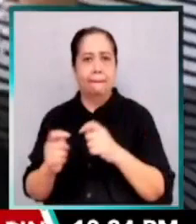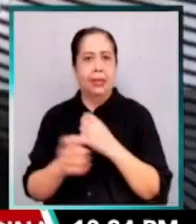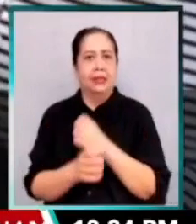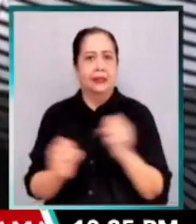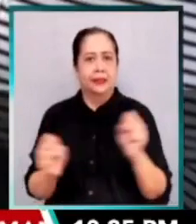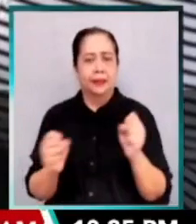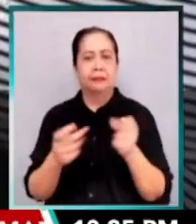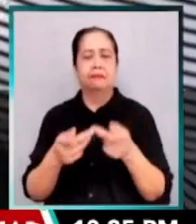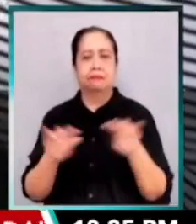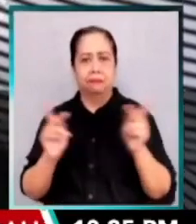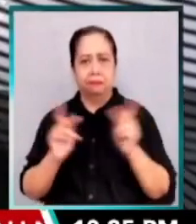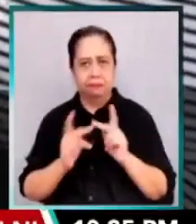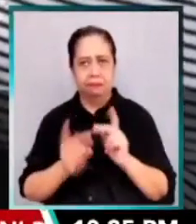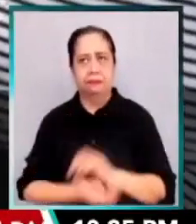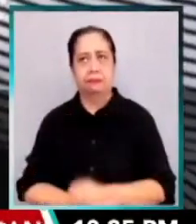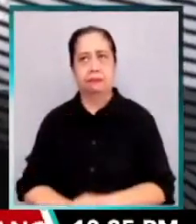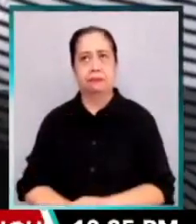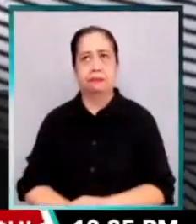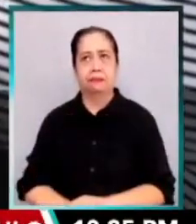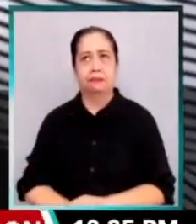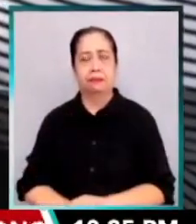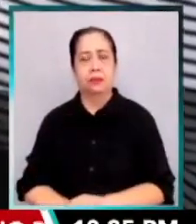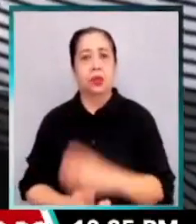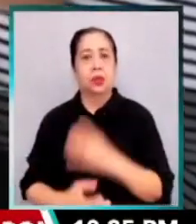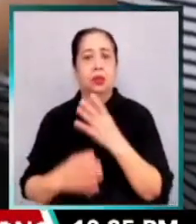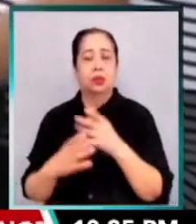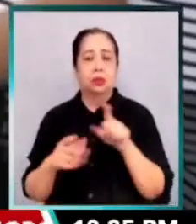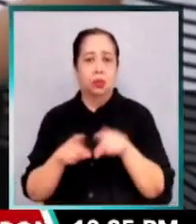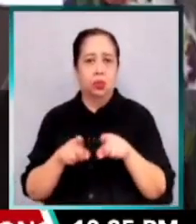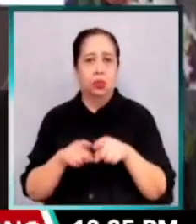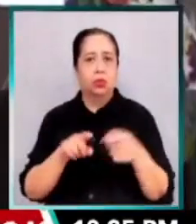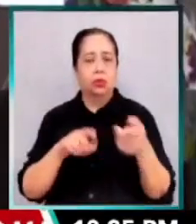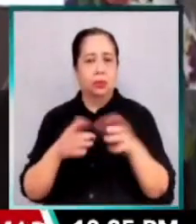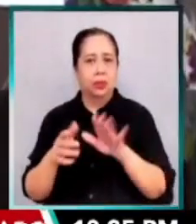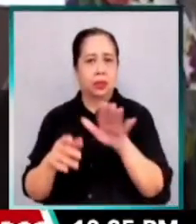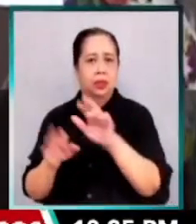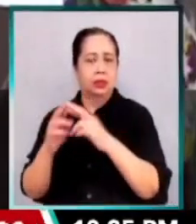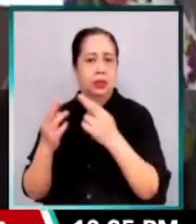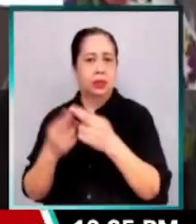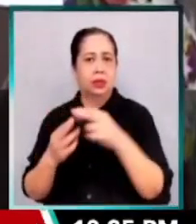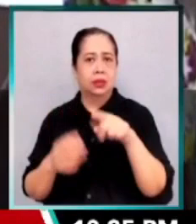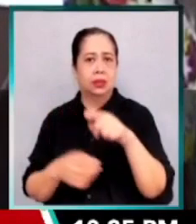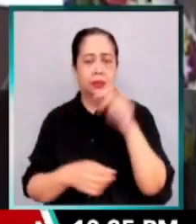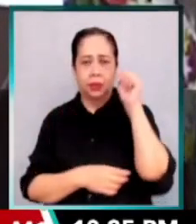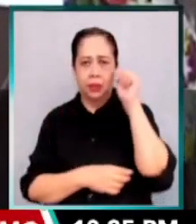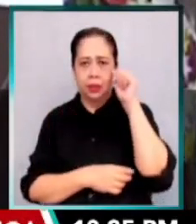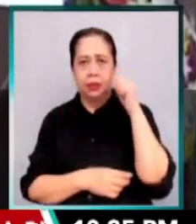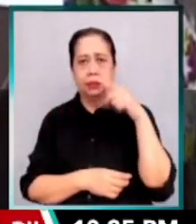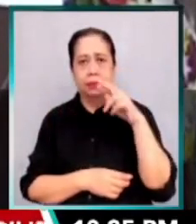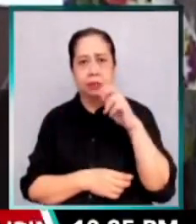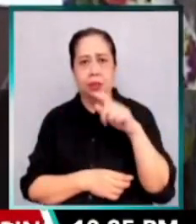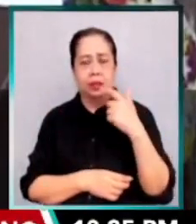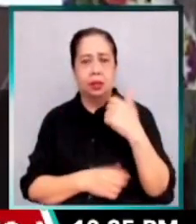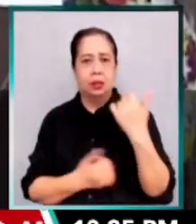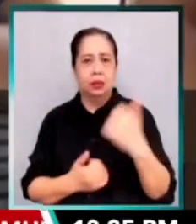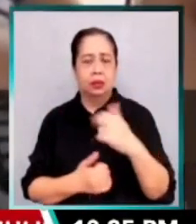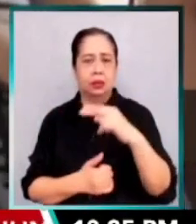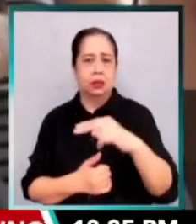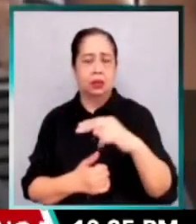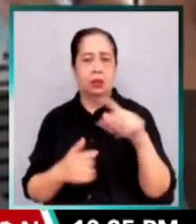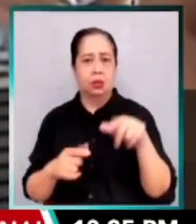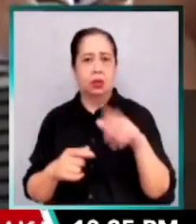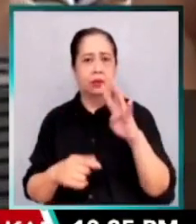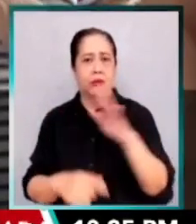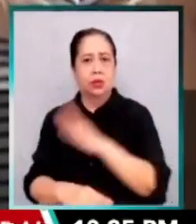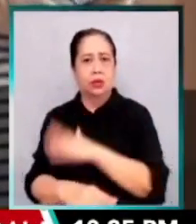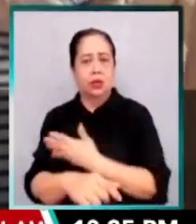lugar. Nawalan din ng mga mahal sa buhay si April Lorenzo. Pinaglalamayan ang 4 na taong gulang niyang anak, kanyang